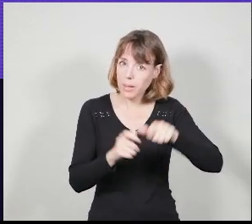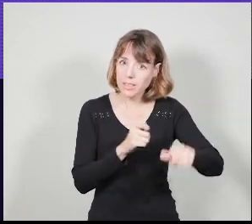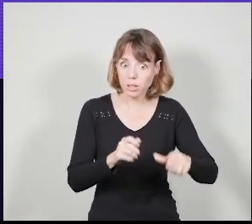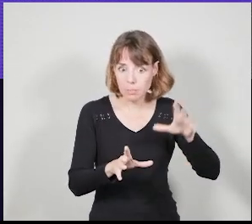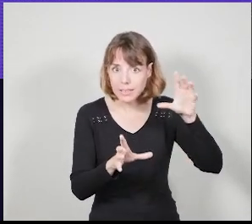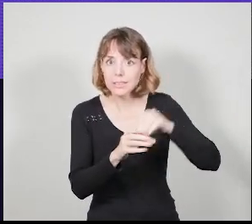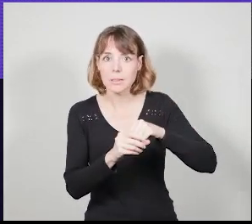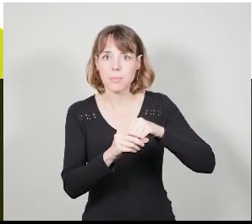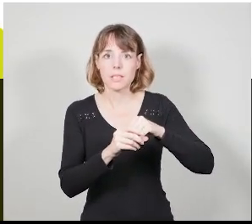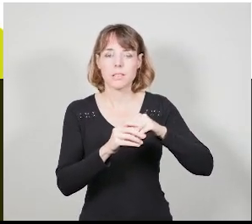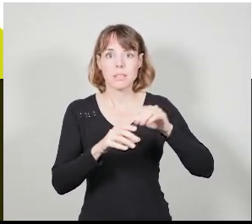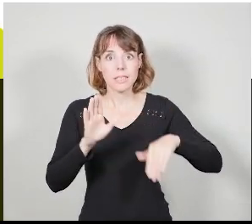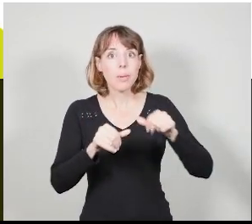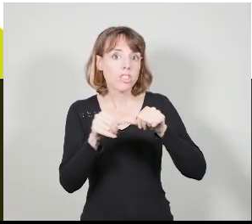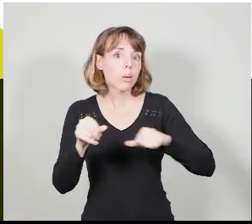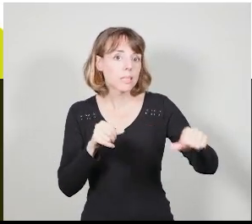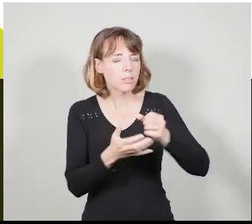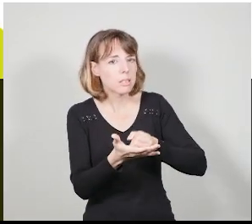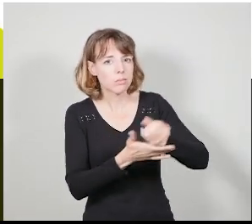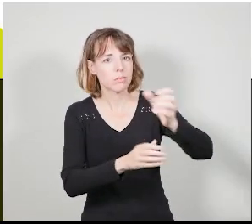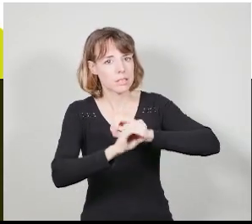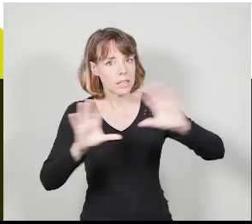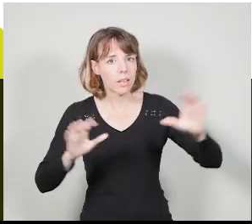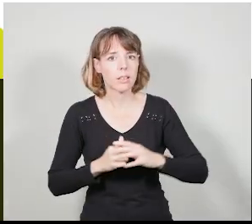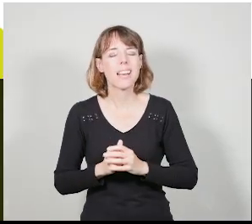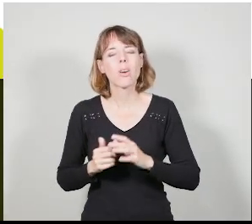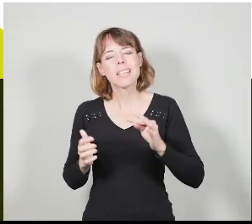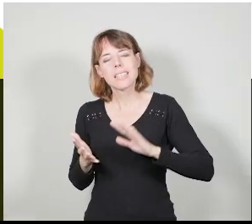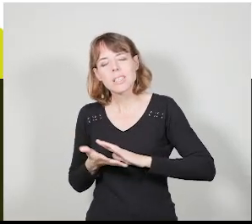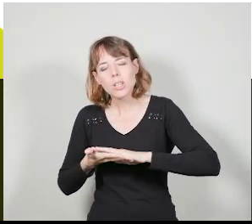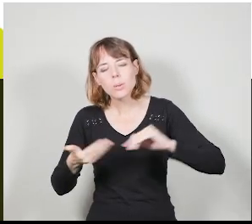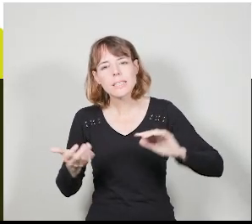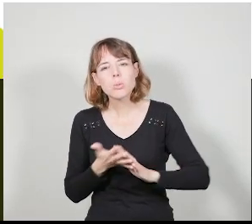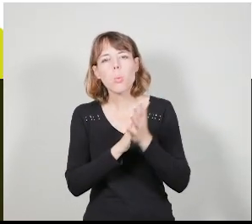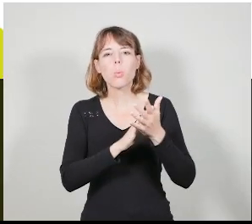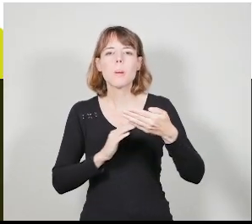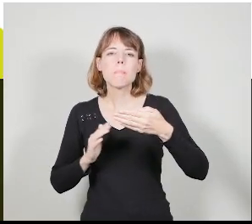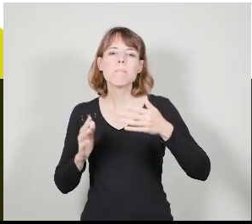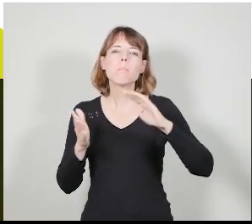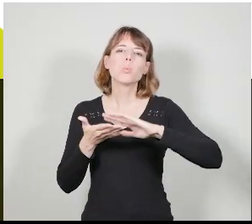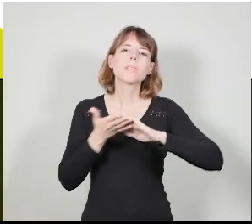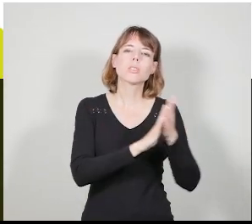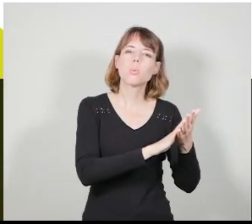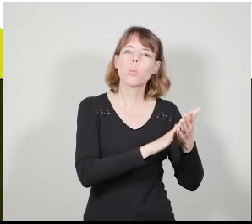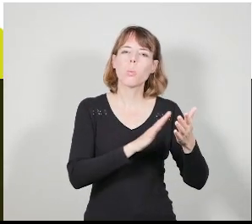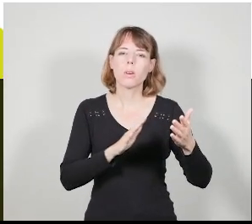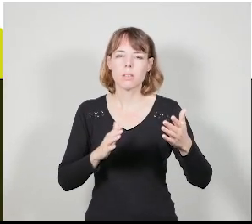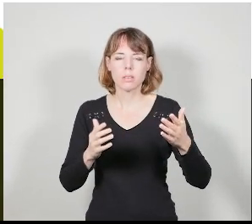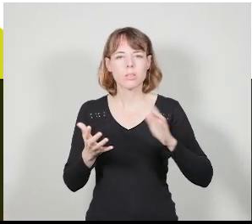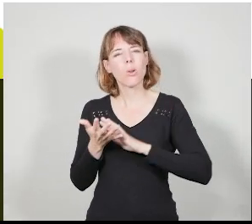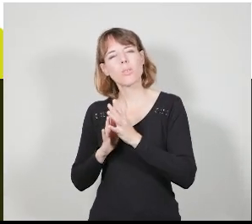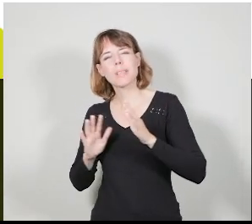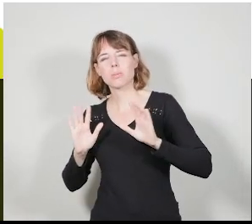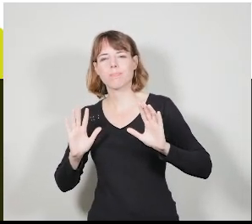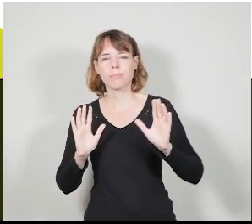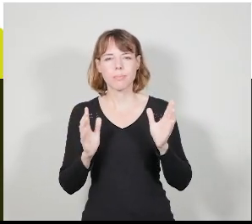qu'ils aient un message clair et fort. Je reprends donc vos termes, transition, mutation plutôt que transformation. En quoi, pour reprendre ce que disait Maëlys